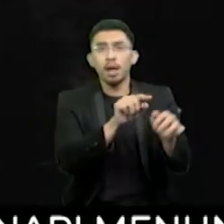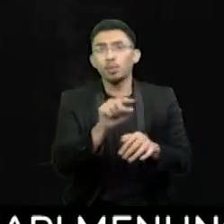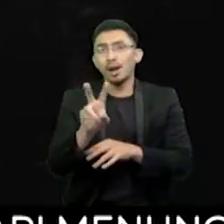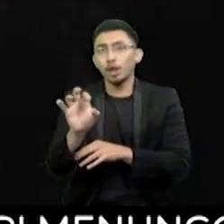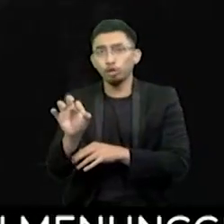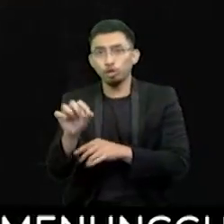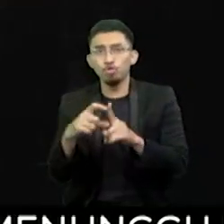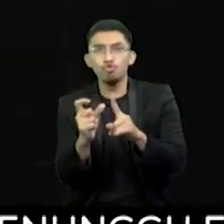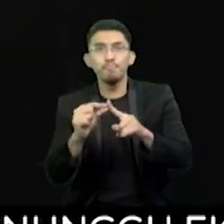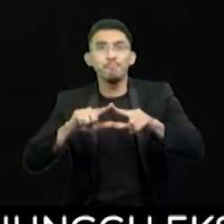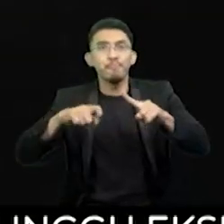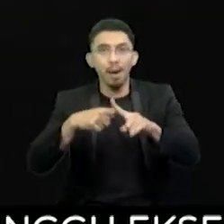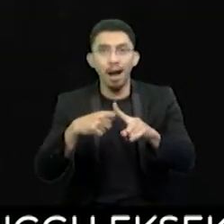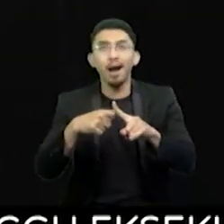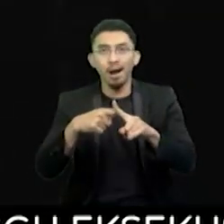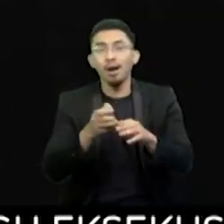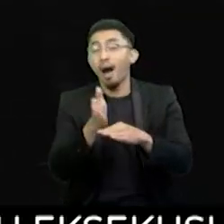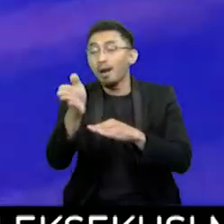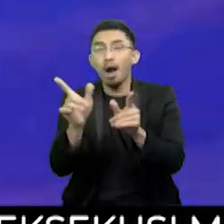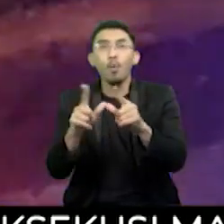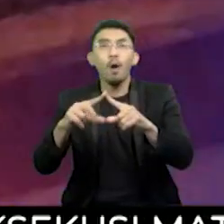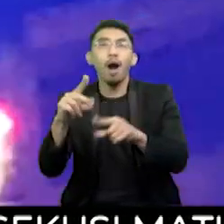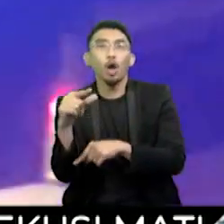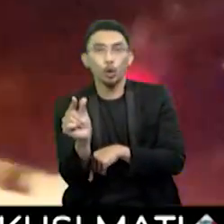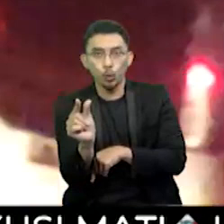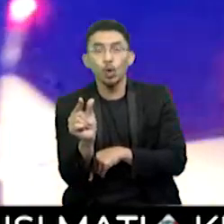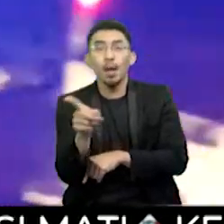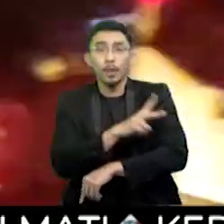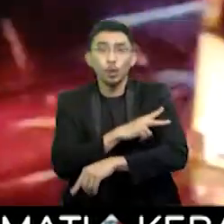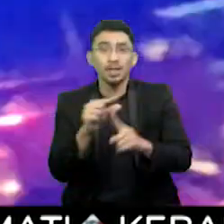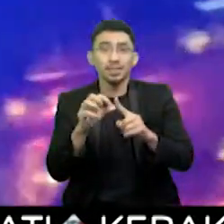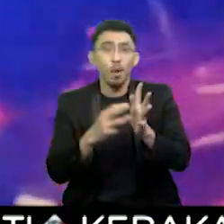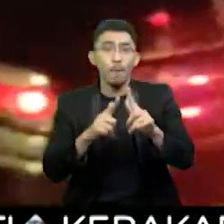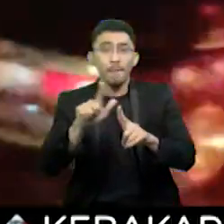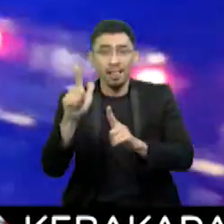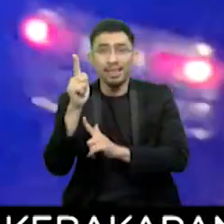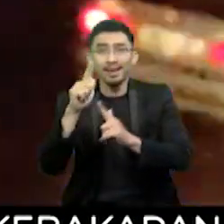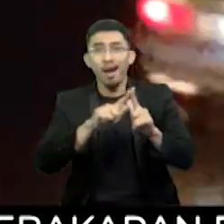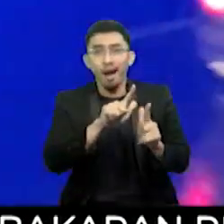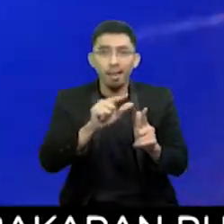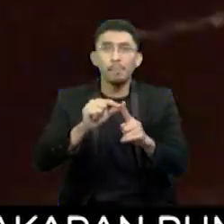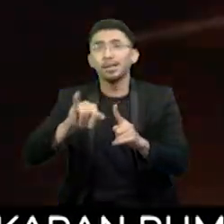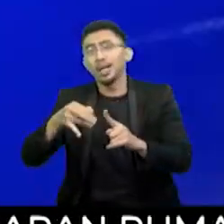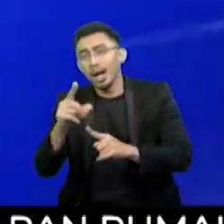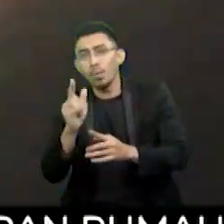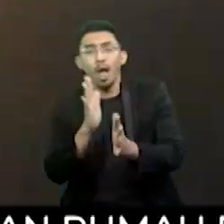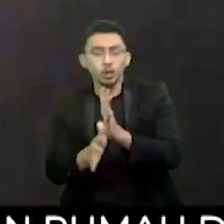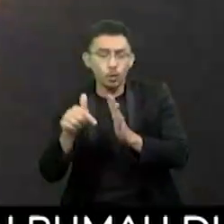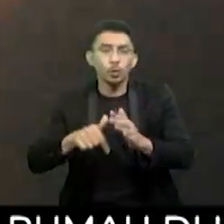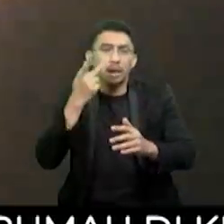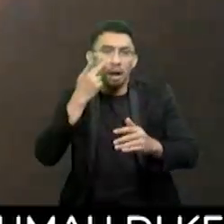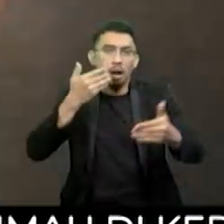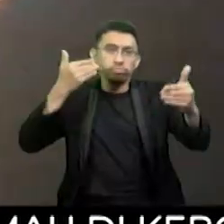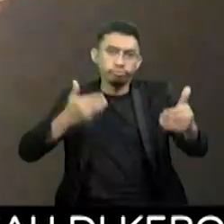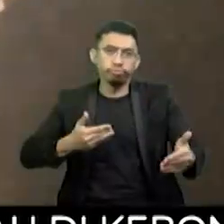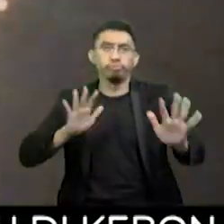dari pintu keluar satelit. Petugas Pomal TNI AL dan PJR Polda Jawa Timur langsung melakukan pengamanan di sekitar lokasi.